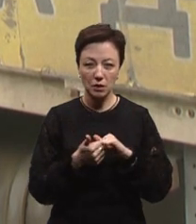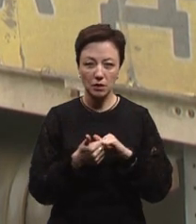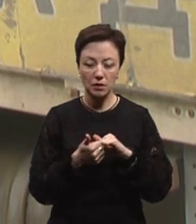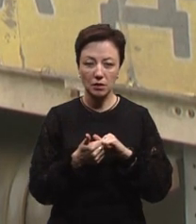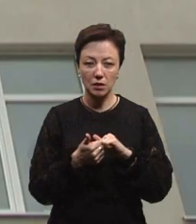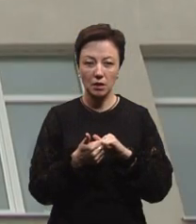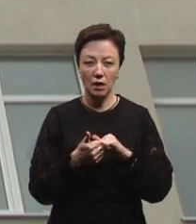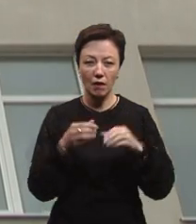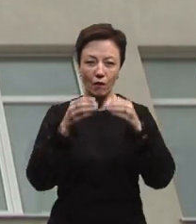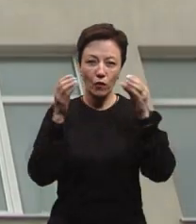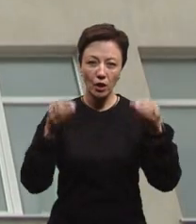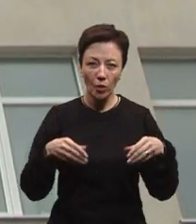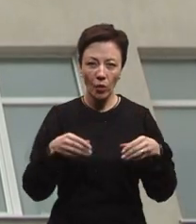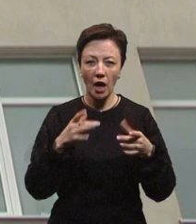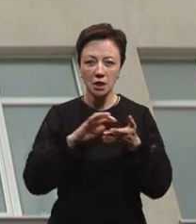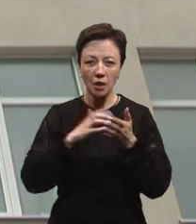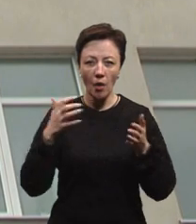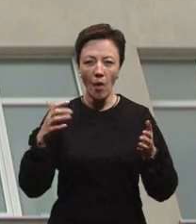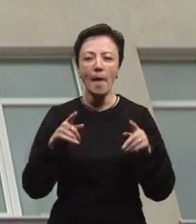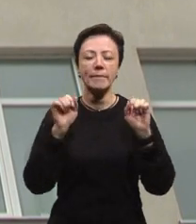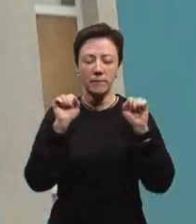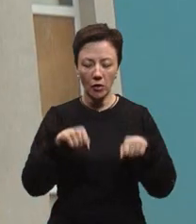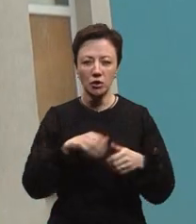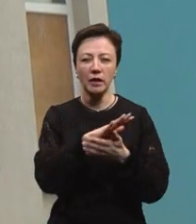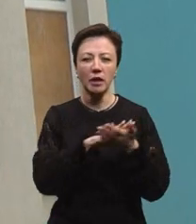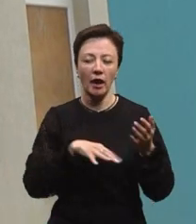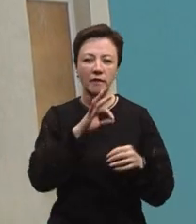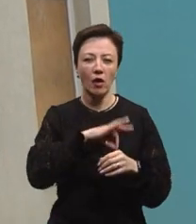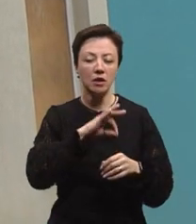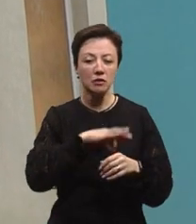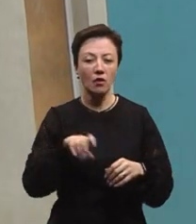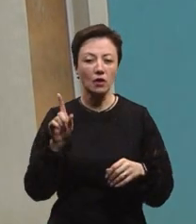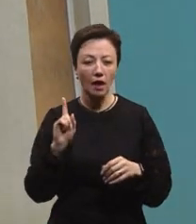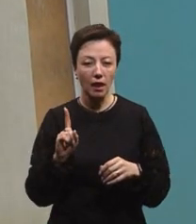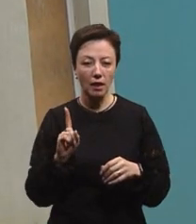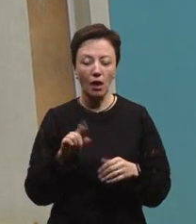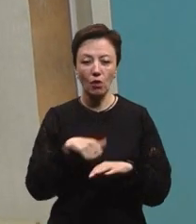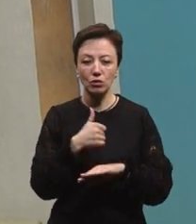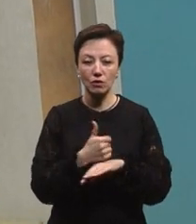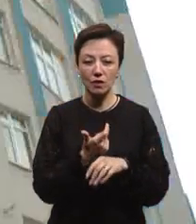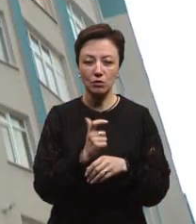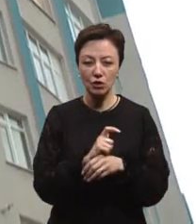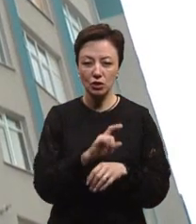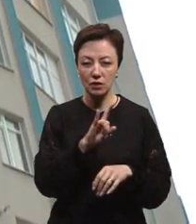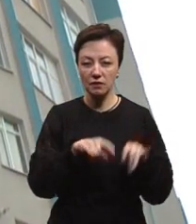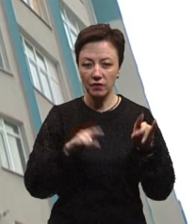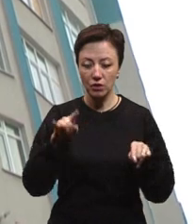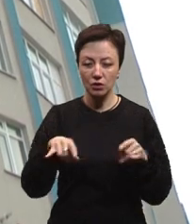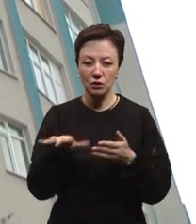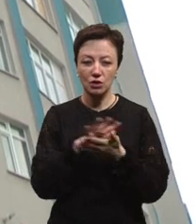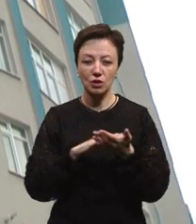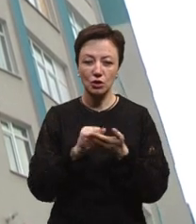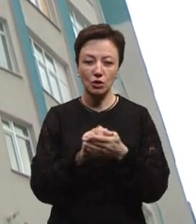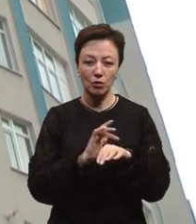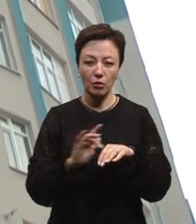фурнітура склопакети вони придатні до подальшого використання але основна більшість вікон знищені повністю